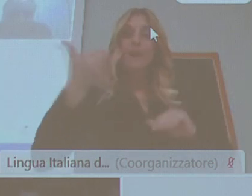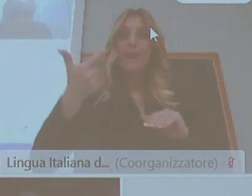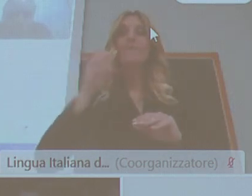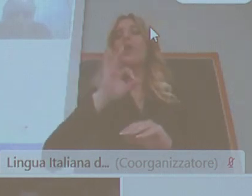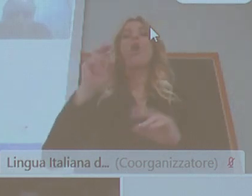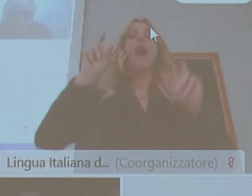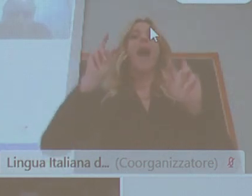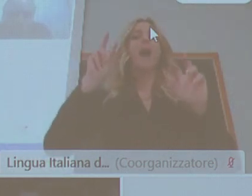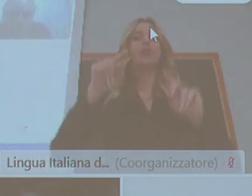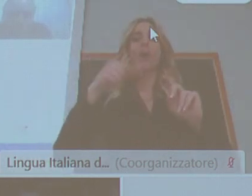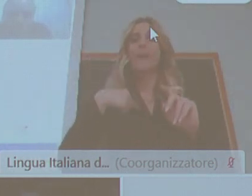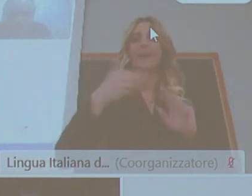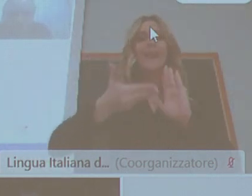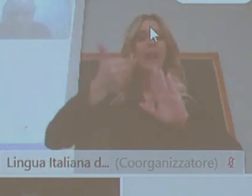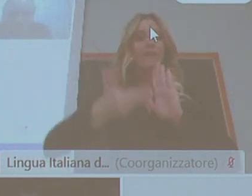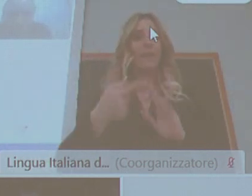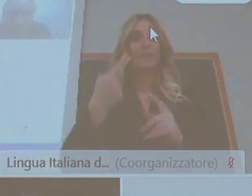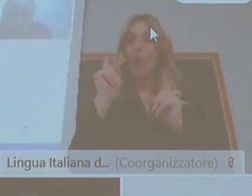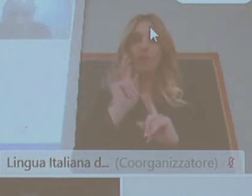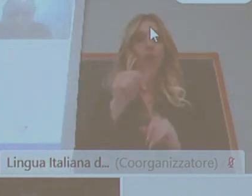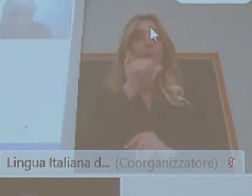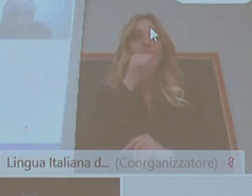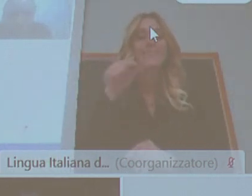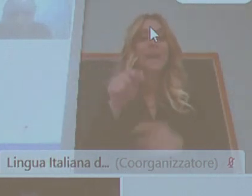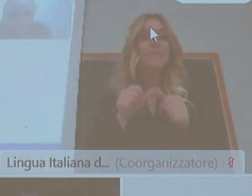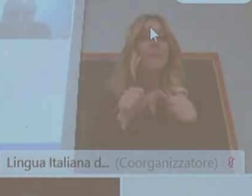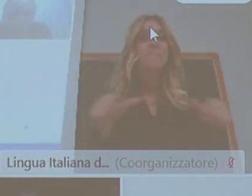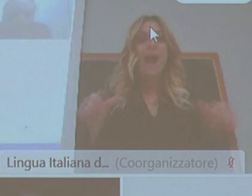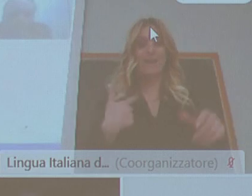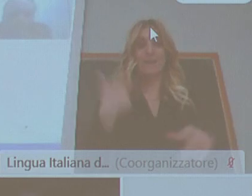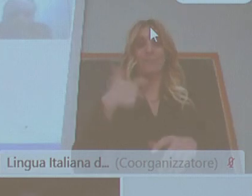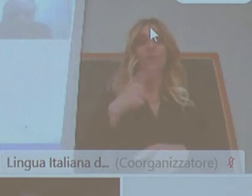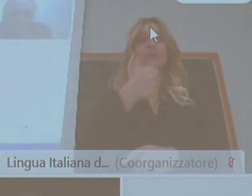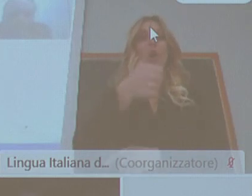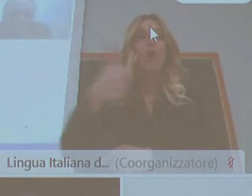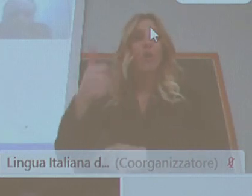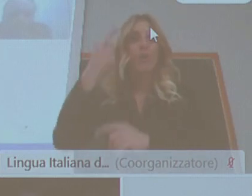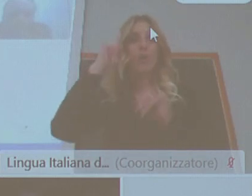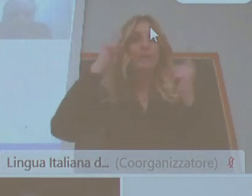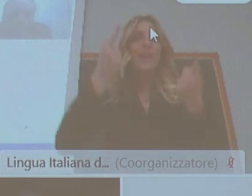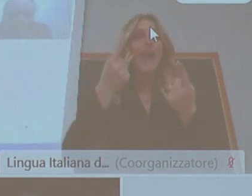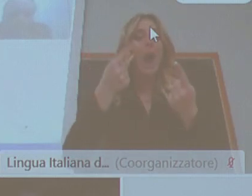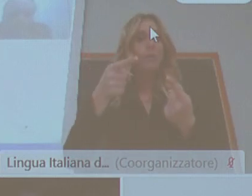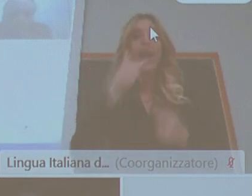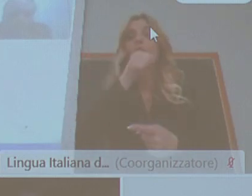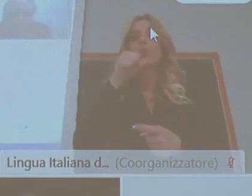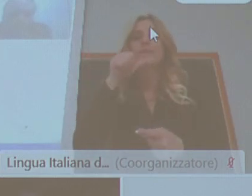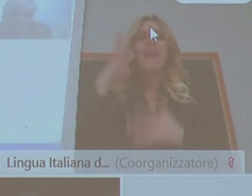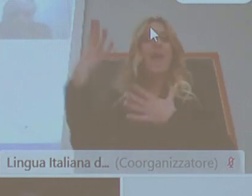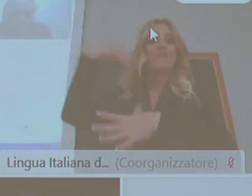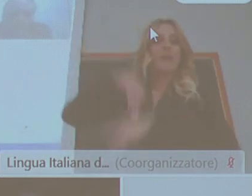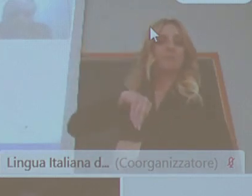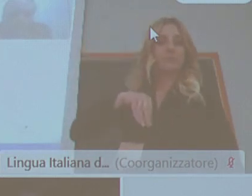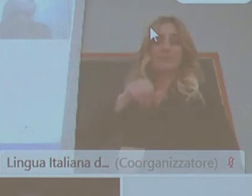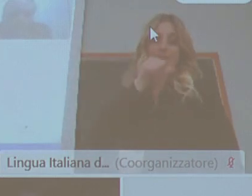sono alla base, che ogni laureato dovrebbe poi portare con sé. Non è